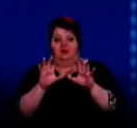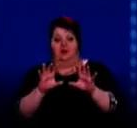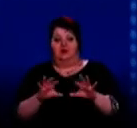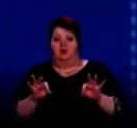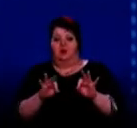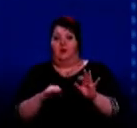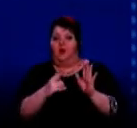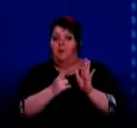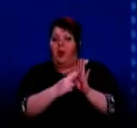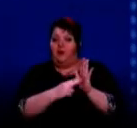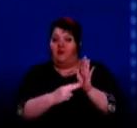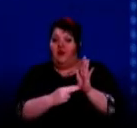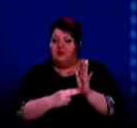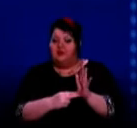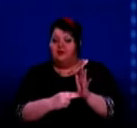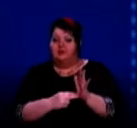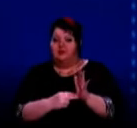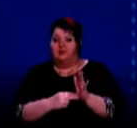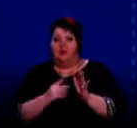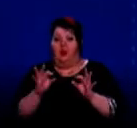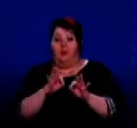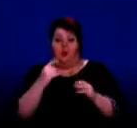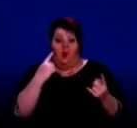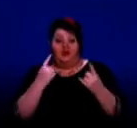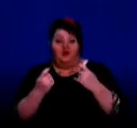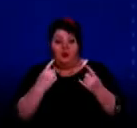маркування, про інформацію для споживачів